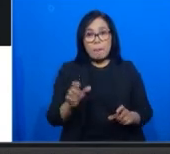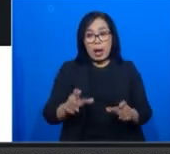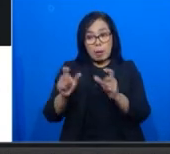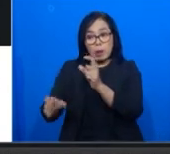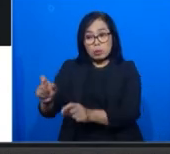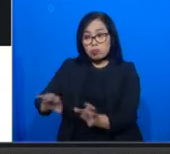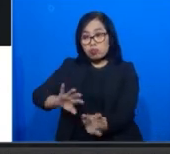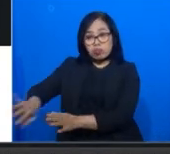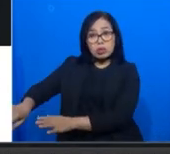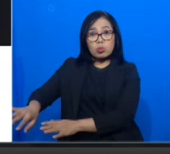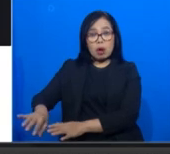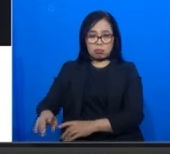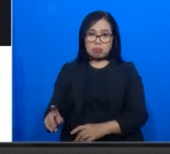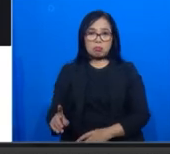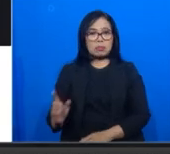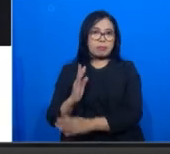Nanti kami sampaikan.